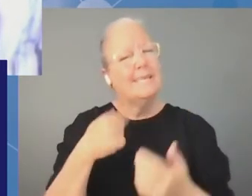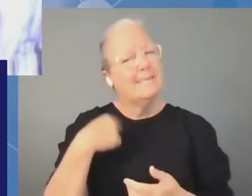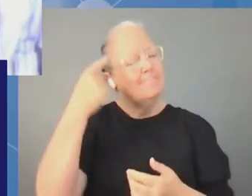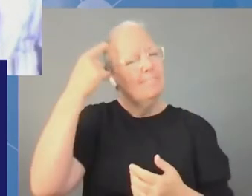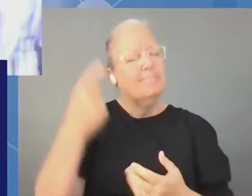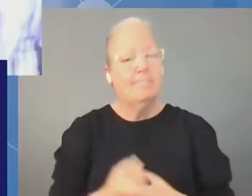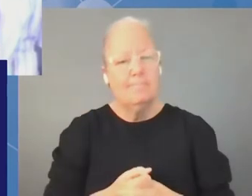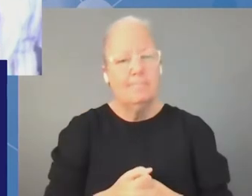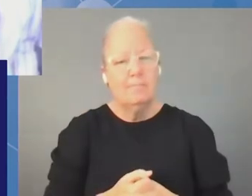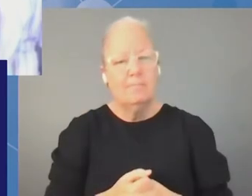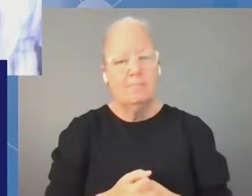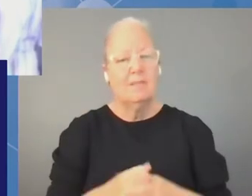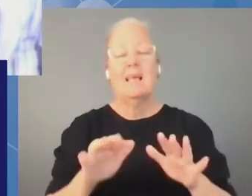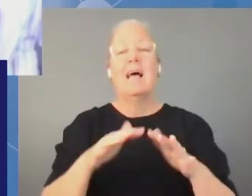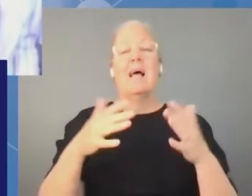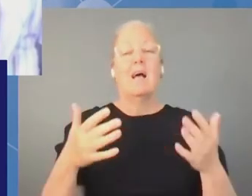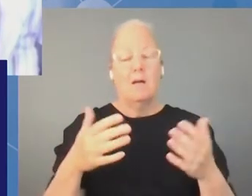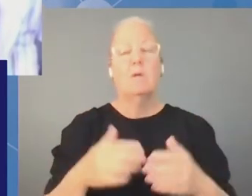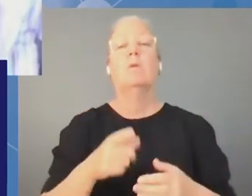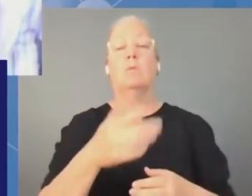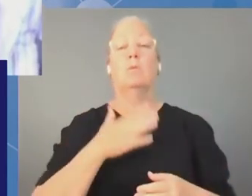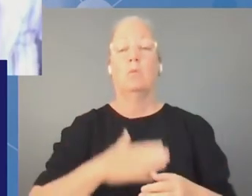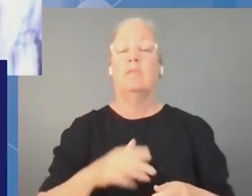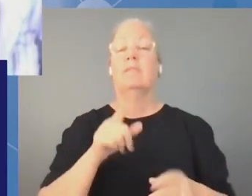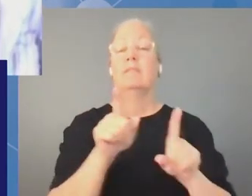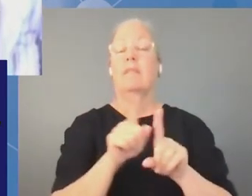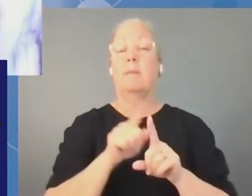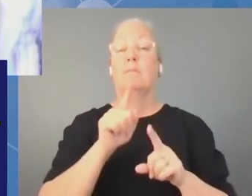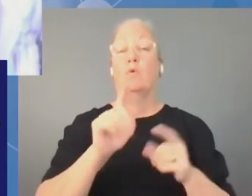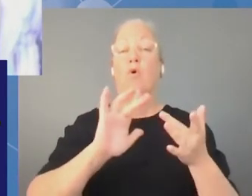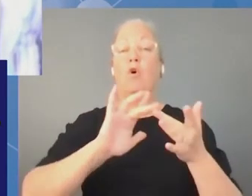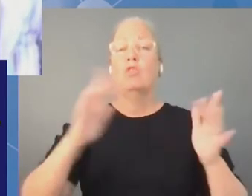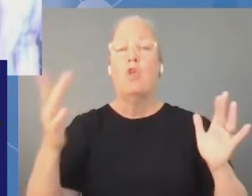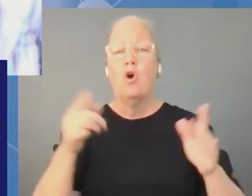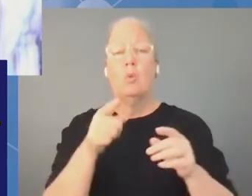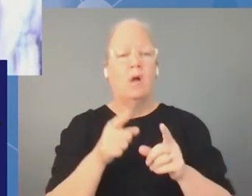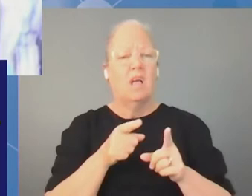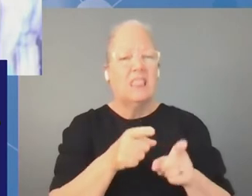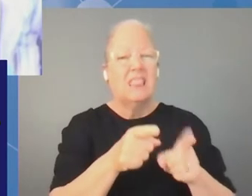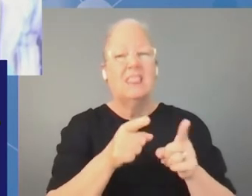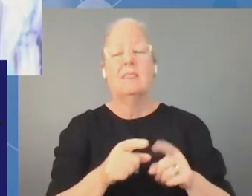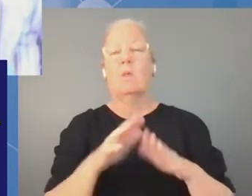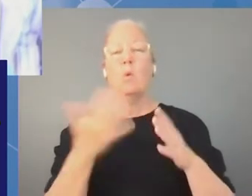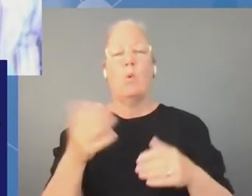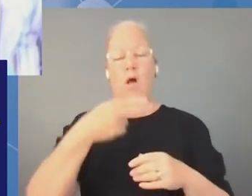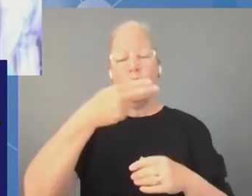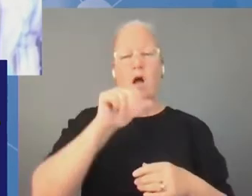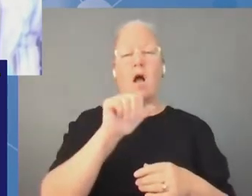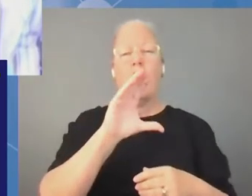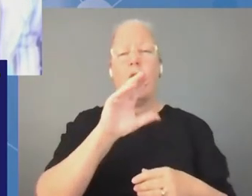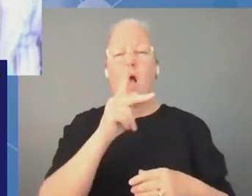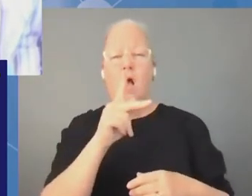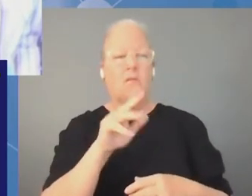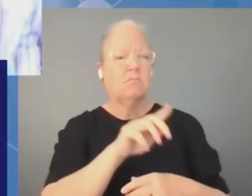什么方法能够使得网络的使用能力在农村地